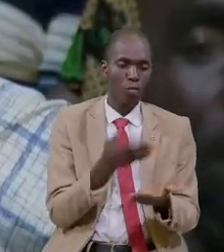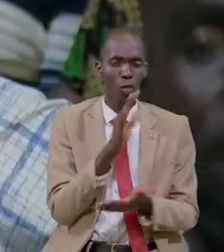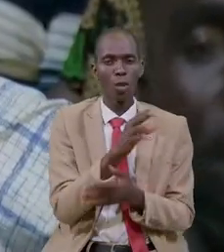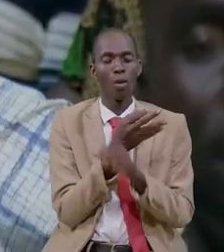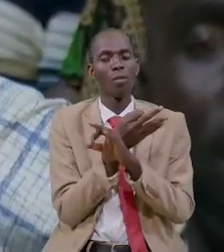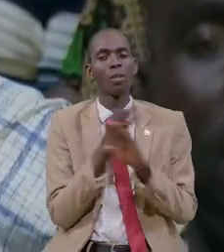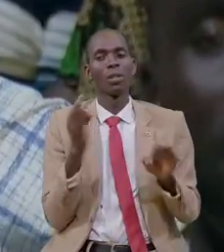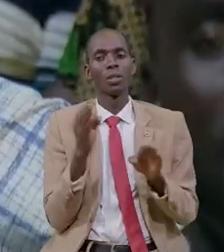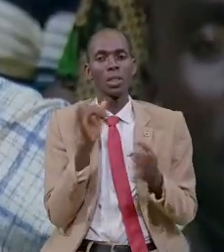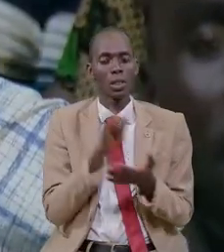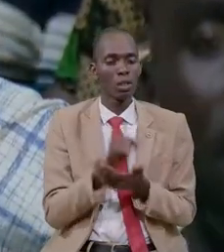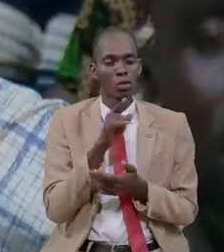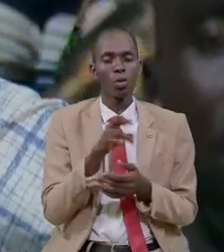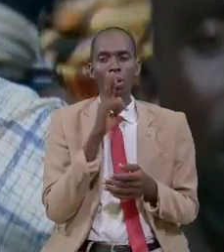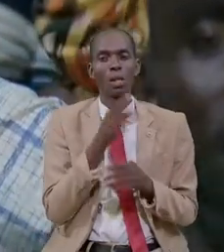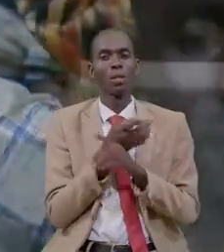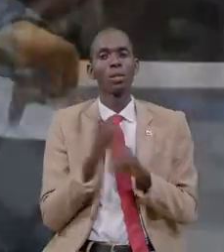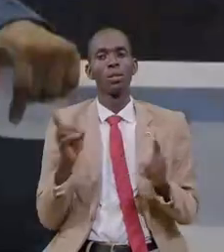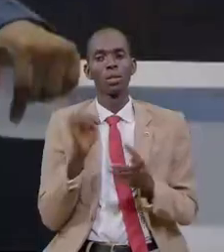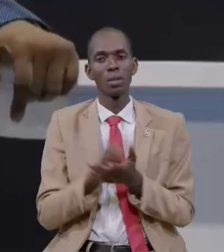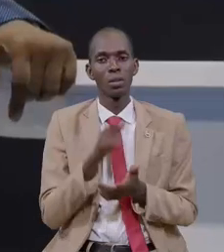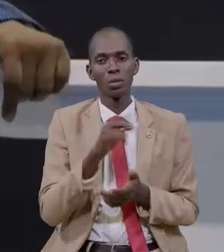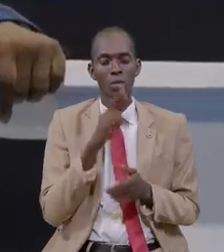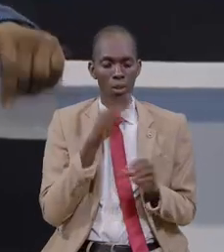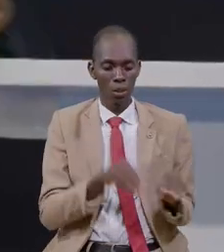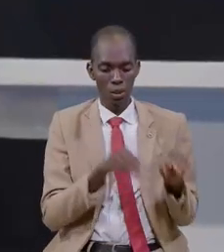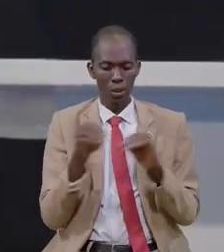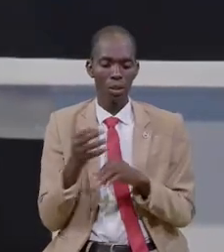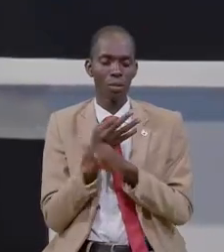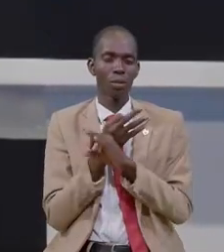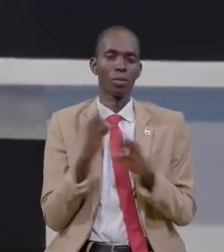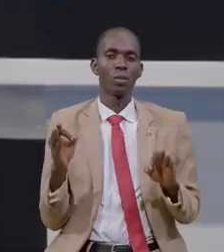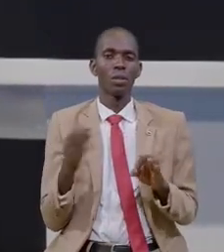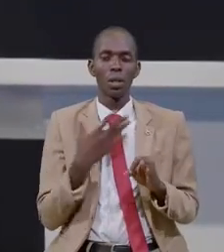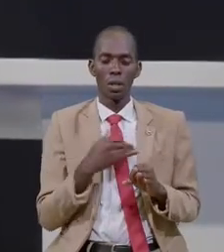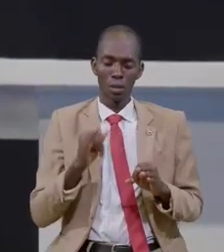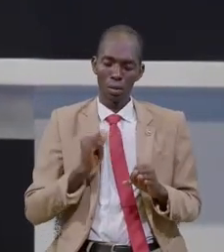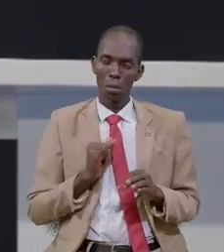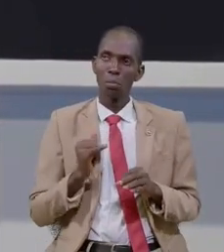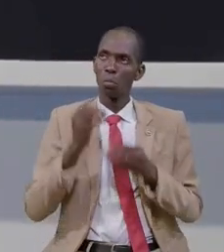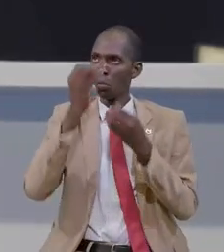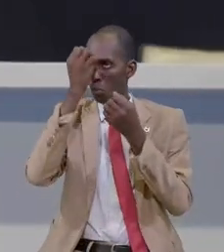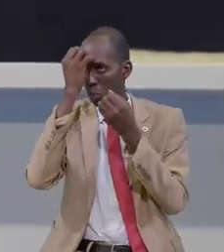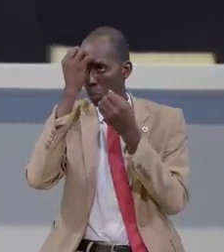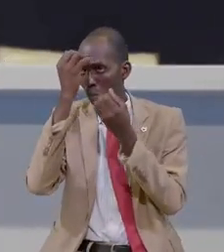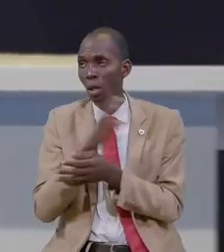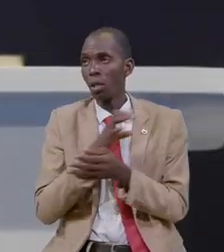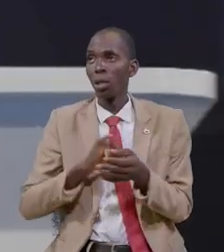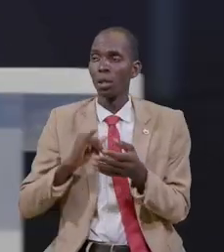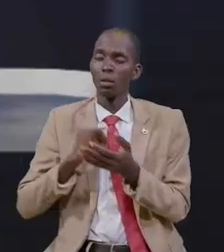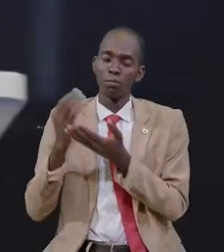pour que tu aies délivré. Tu es affranchi. Et je t'apporte le certificat. Et tu